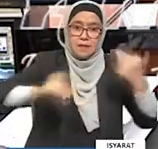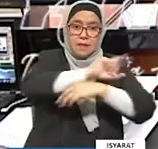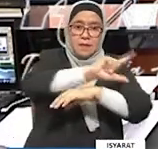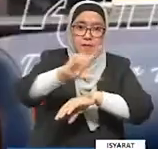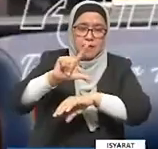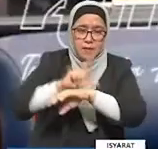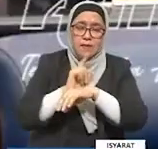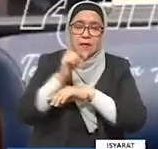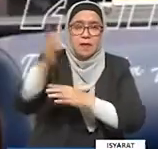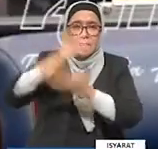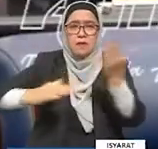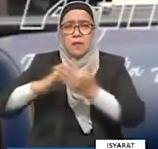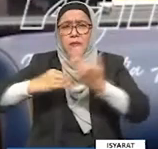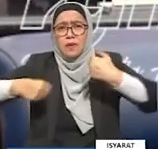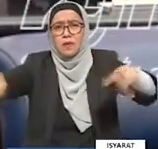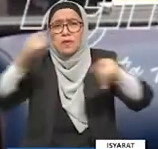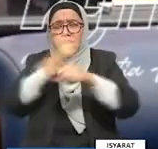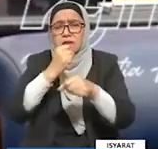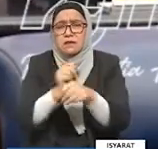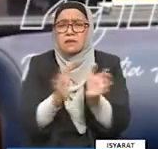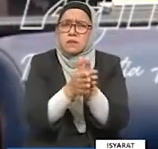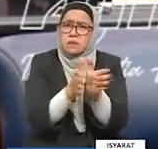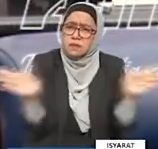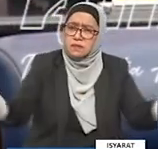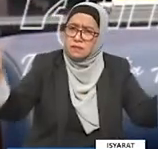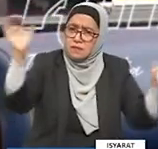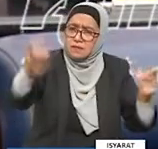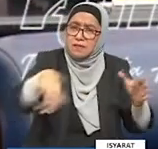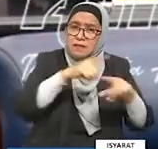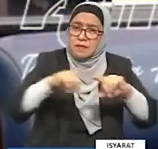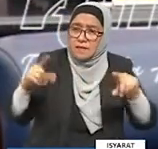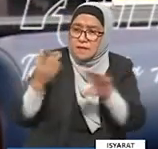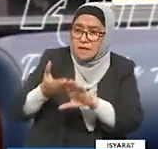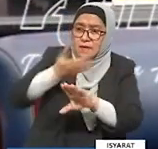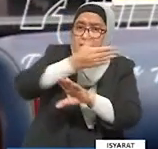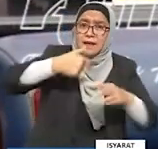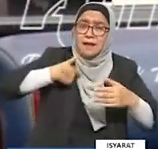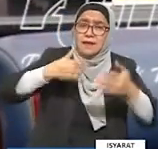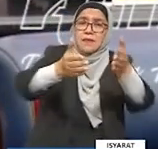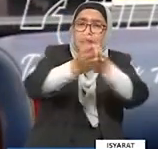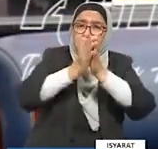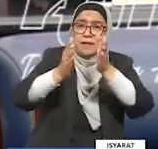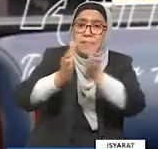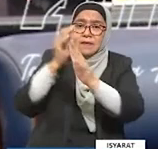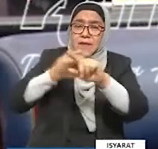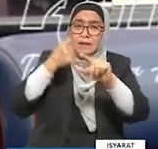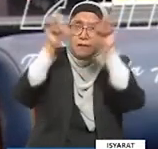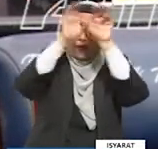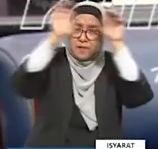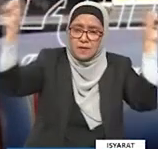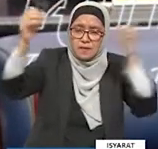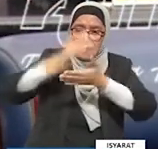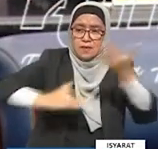memang peluang pekerjaan begitu luas. Walaupun sebelum ni ada juga permintaan daripada majikan, khususnya daripada sektor